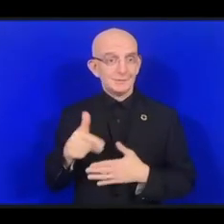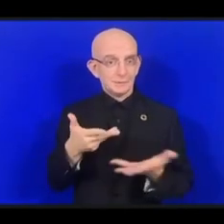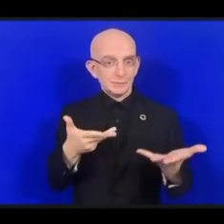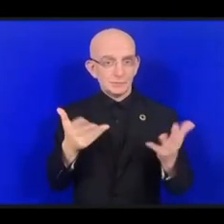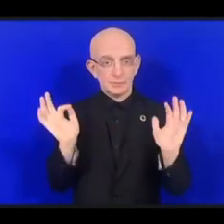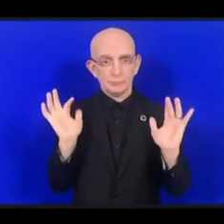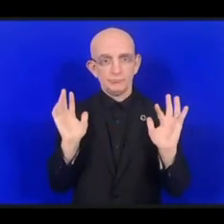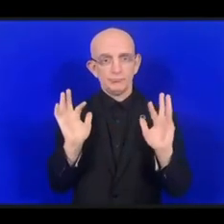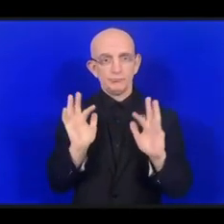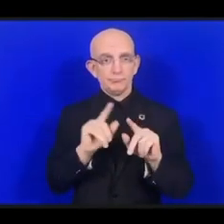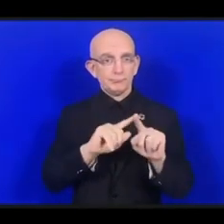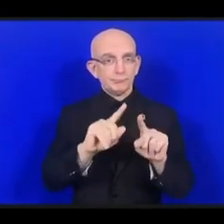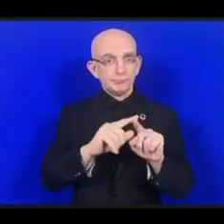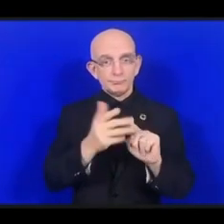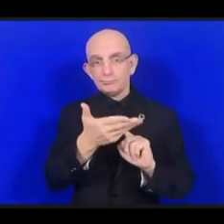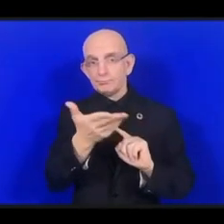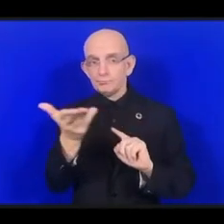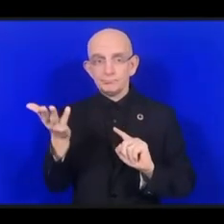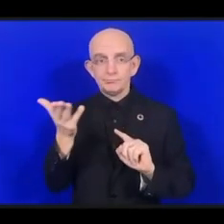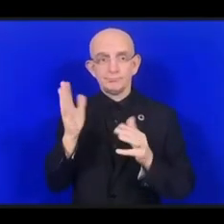ただいまご紹介をいただきました清水寺の。谢。我是清水寺的主持。我想说几句。首先，我要这个祝贺，感谢来自这个政府。